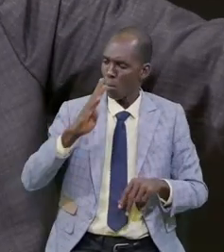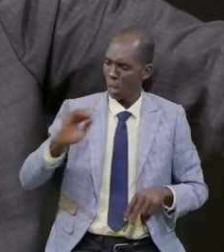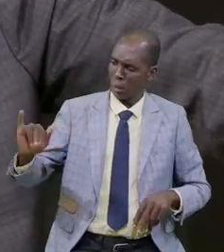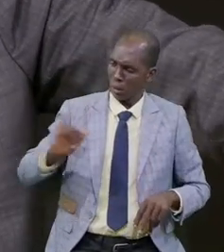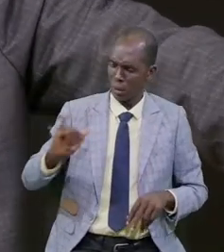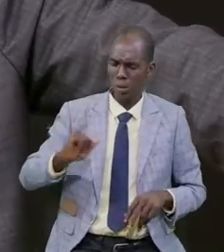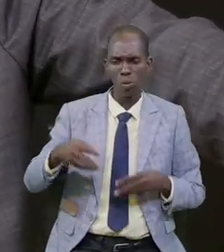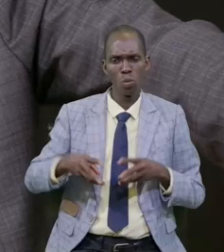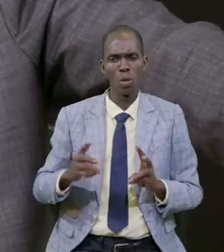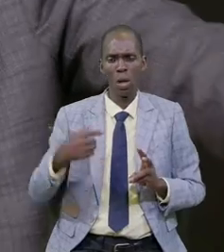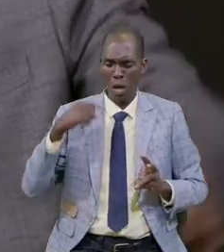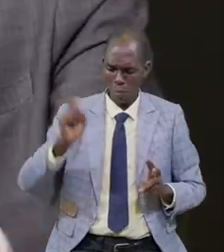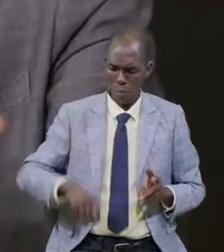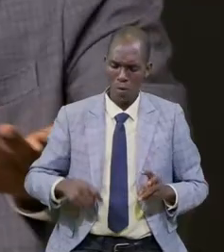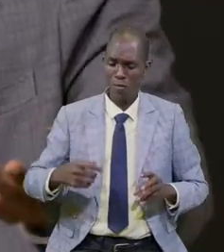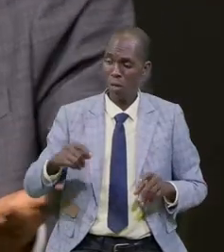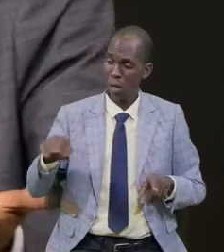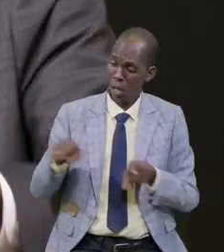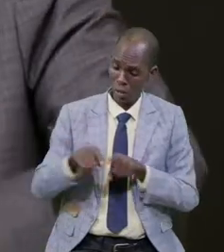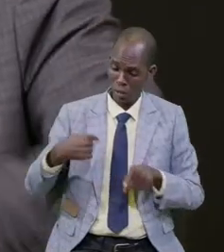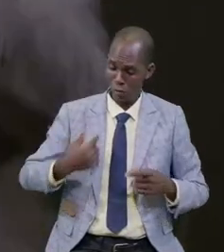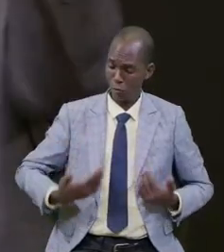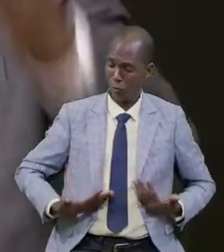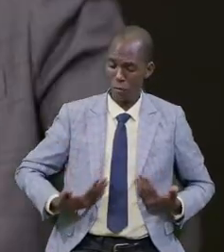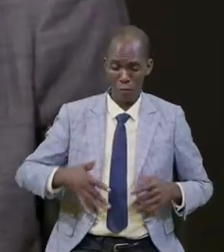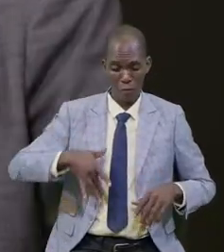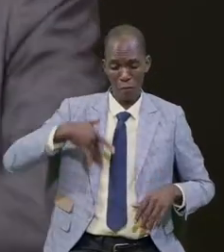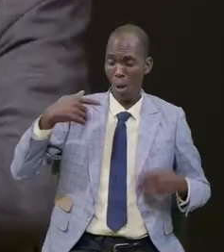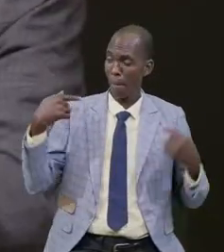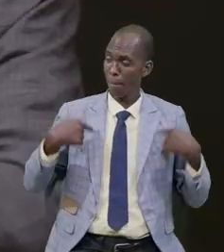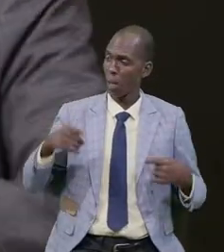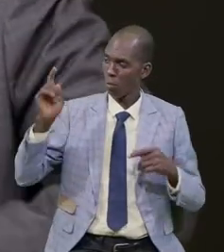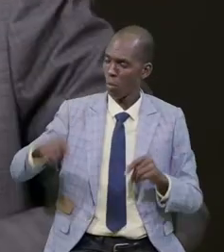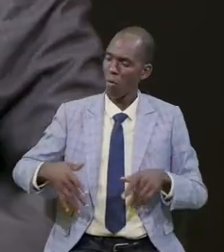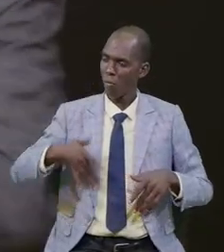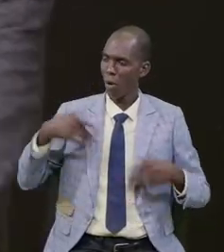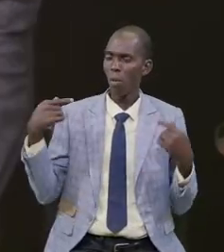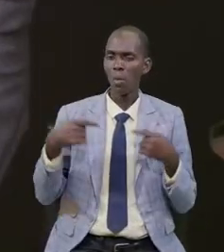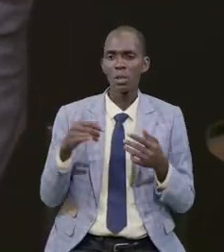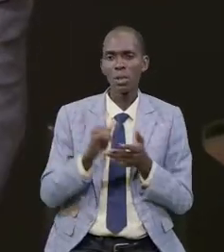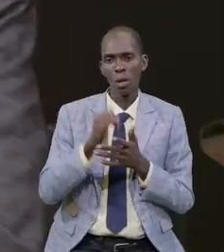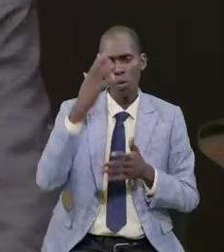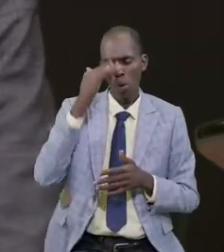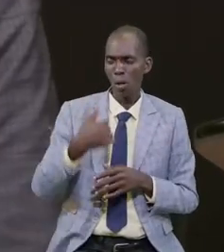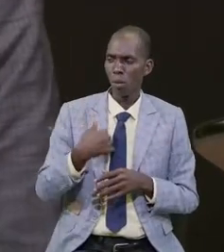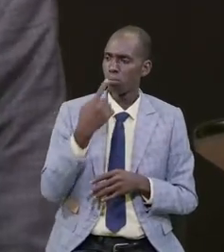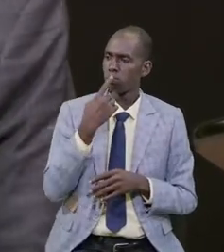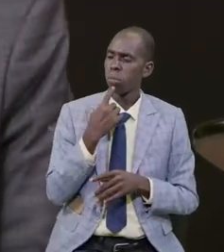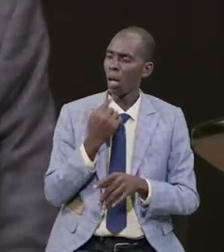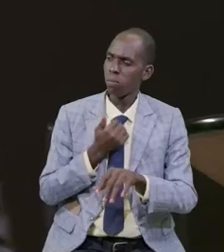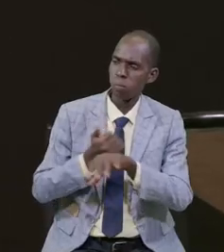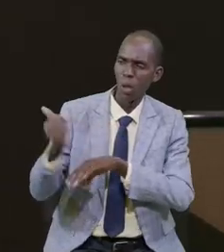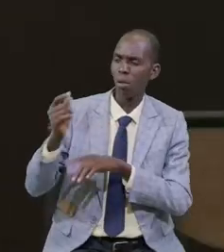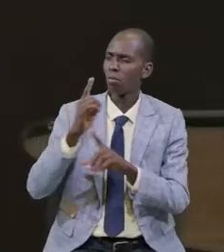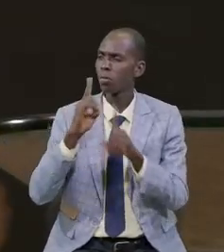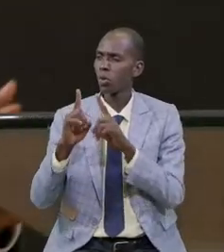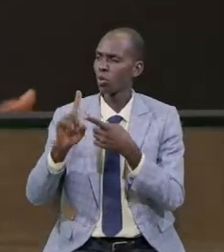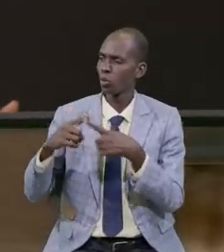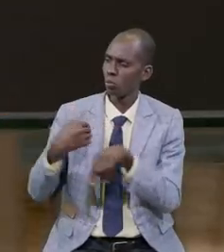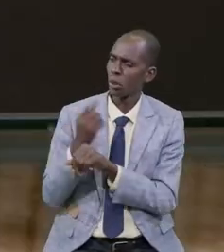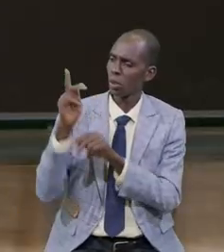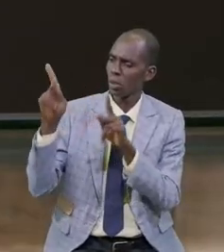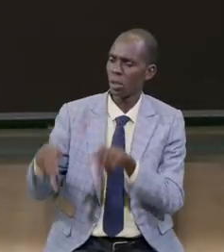triste, éprouve la douleur comme lui. Et c'est ici la langue va dire des choses pour que je ne suis pas content. Vous n'avez pas le droit